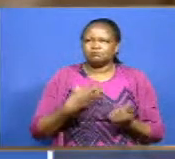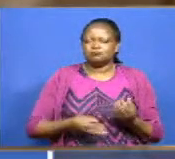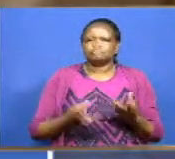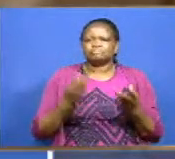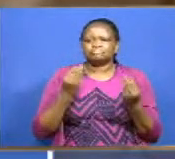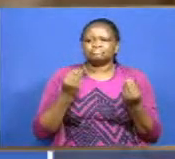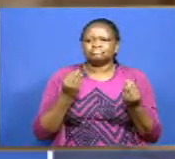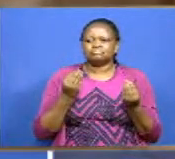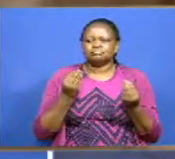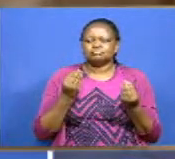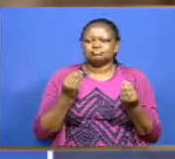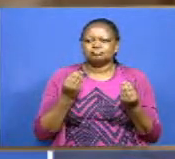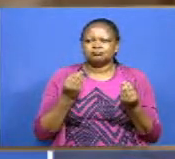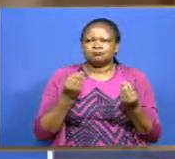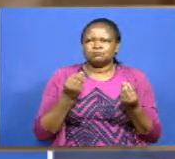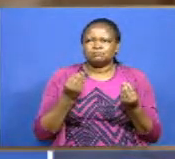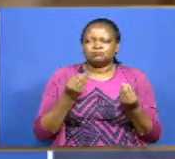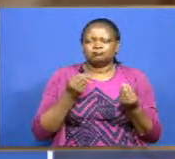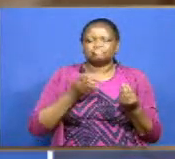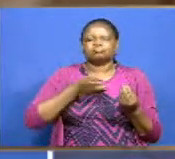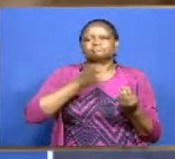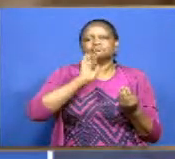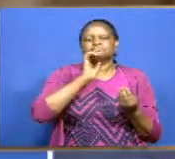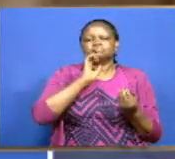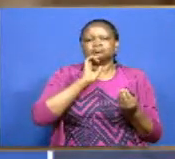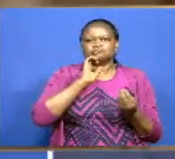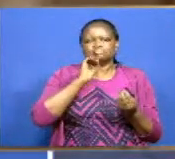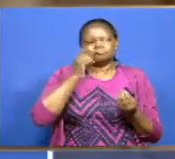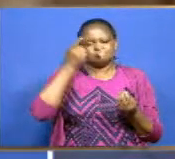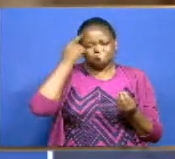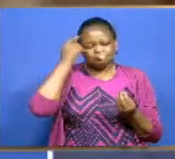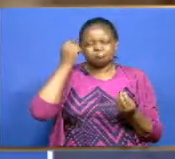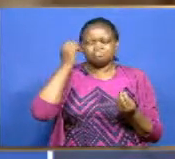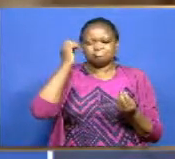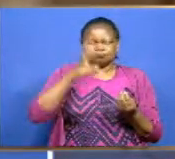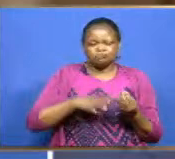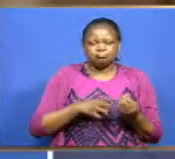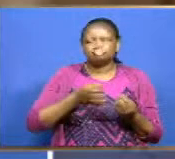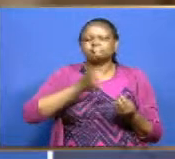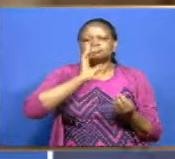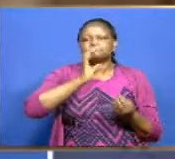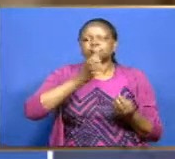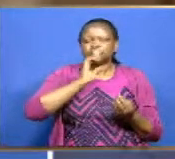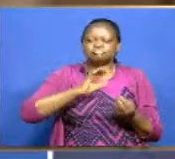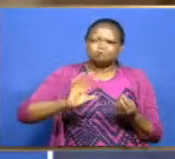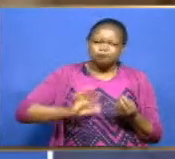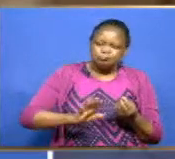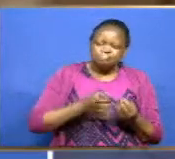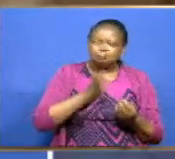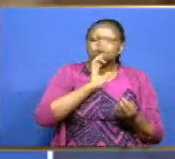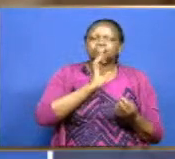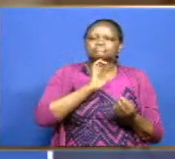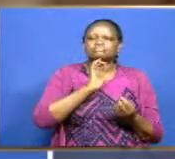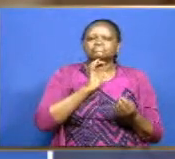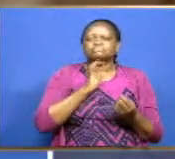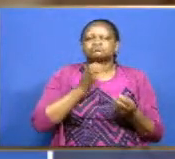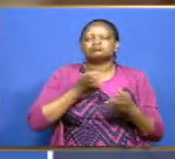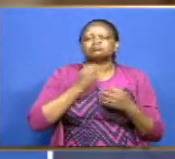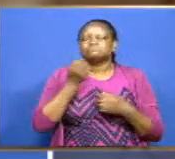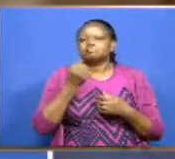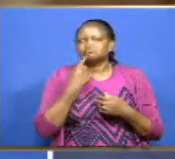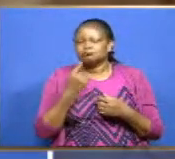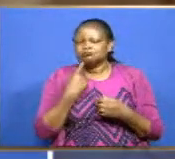rahisi, kunywa majani. Akanipatia nikakunywa humo, nilikuwa najaribu kutoa mimba. Akanipatia madawa